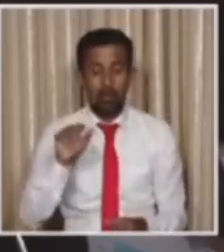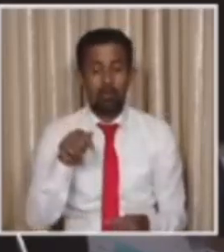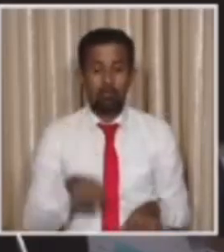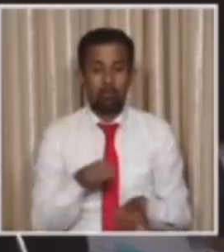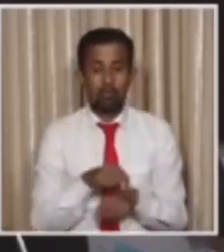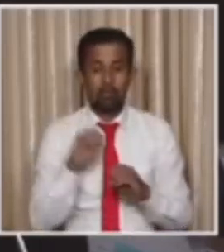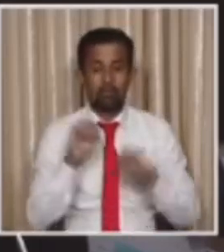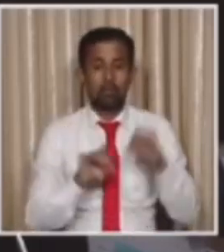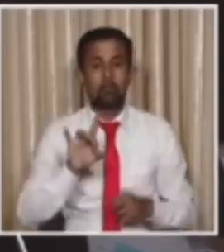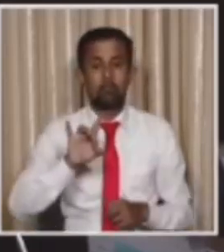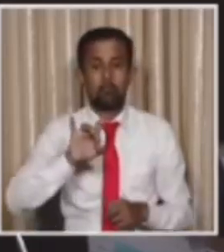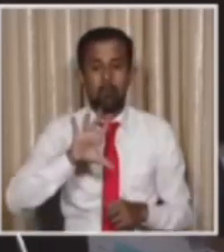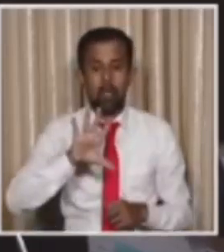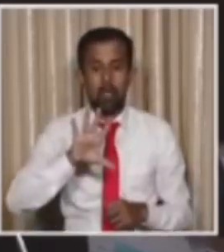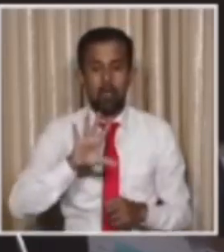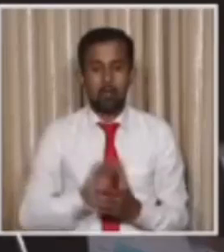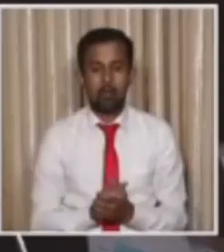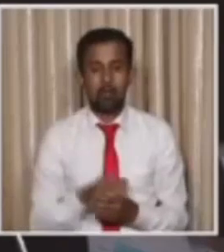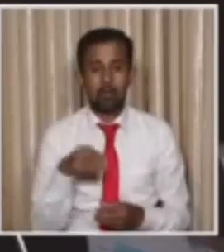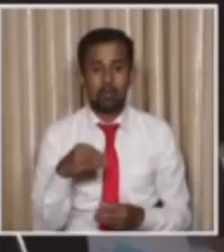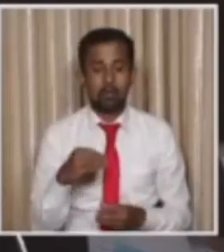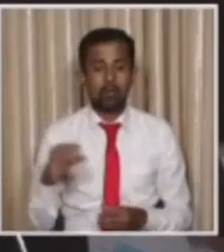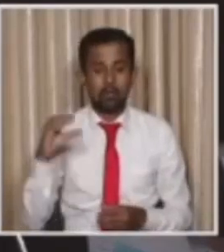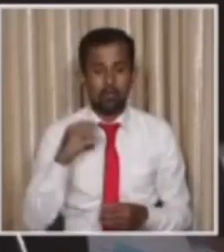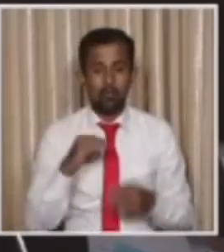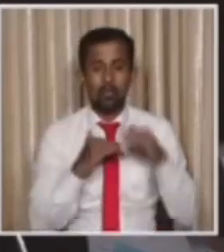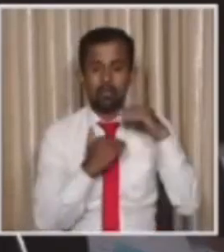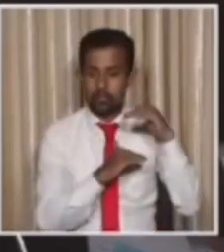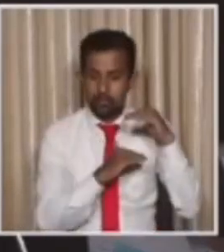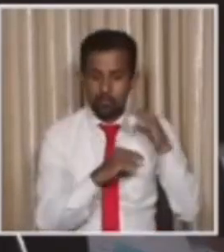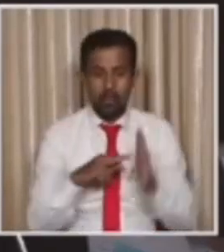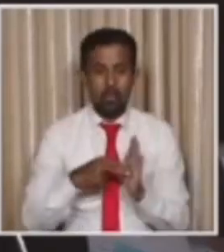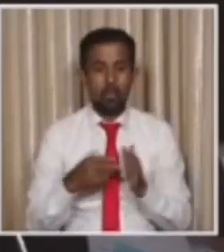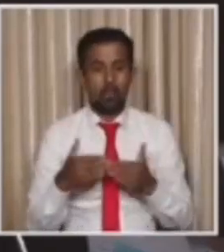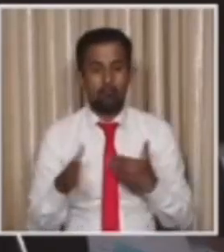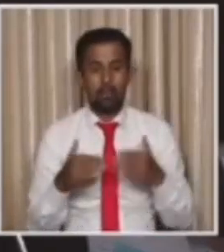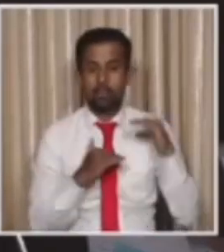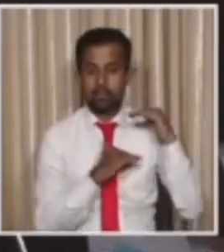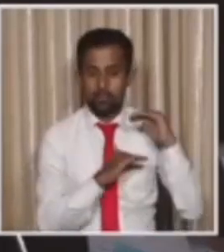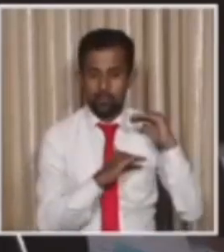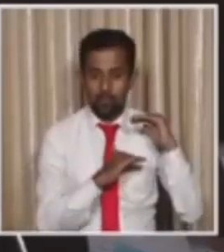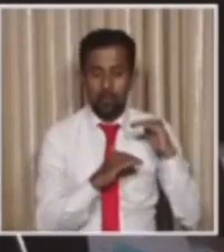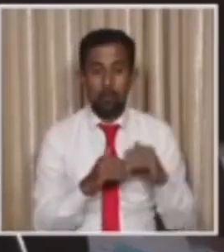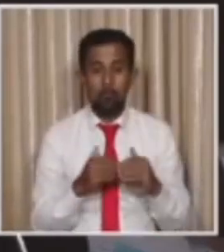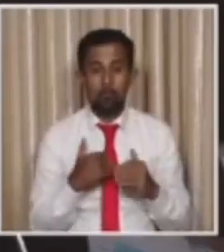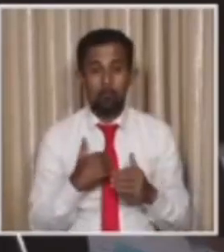තියෙන්නේ? මේ පාර්ලිමේන්තුව පාවිච්චි කරලා ණය ගැනීමේ සීමාව, ඒ වගේම අයවැය පරතරයේ සීමාව, මේවා